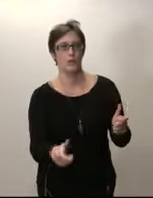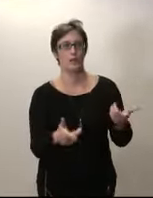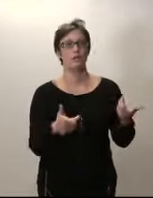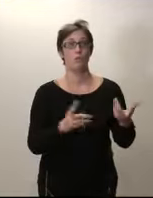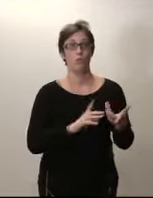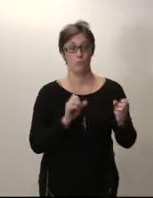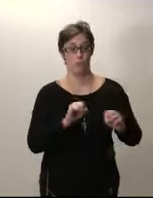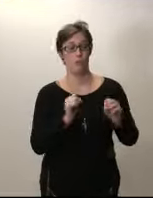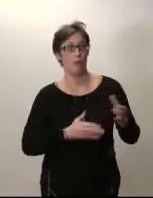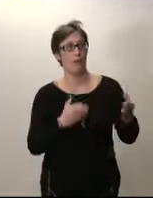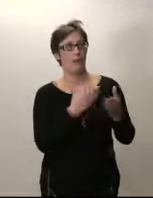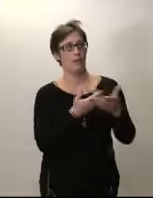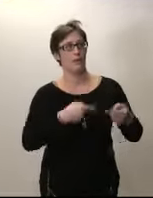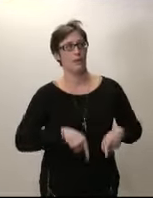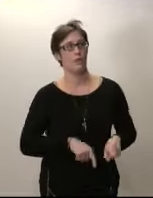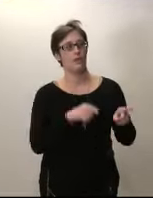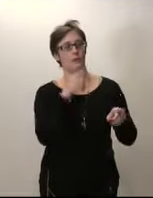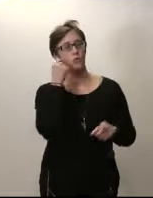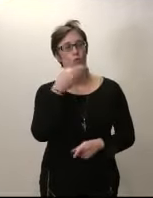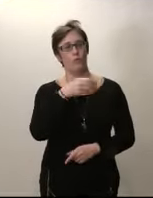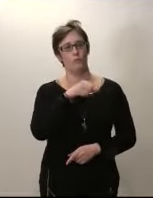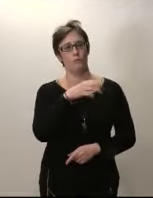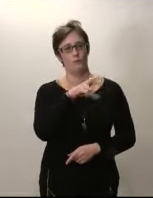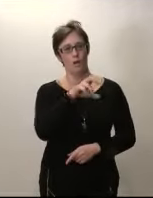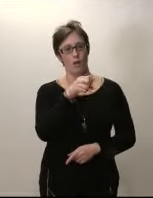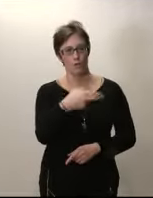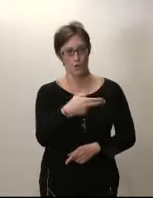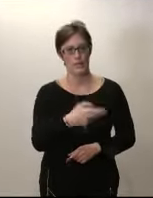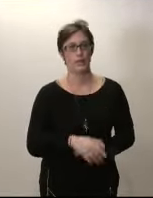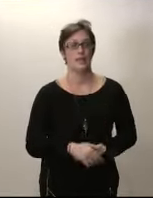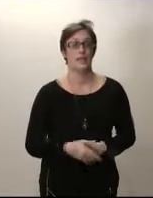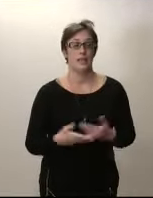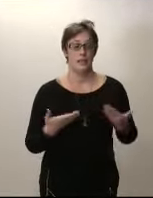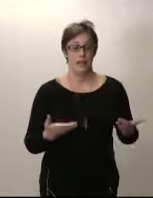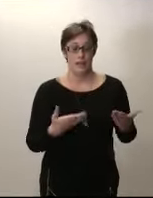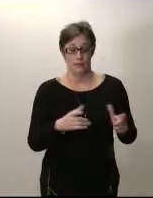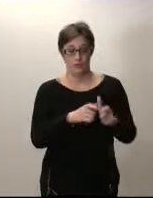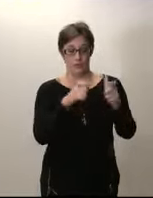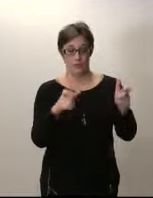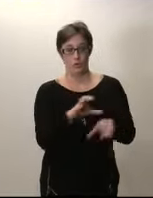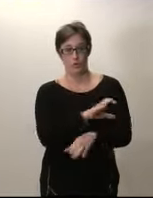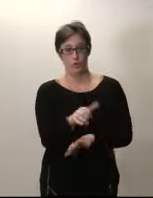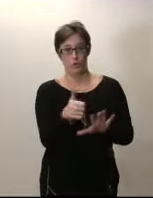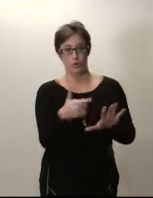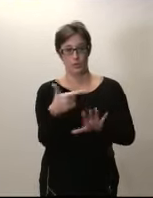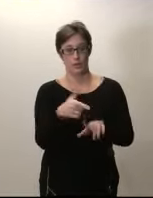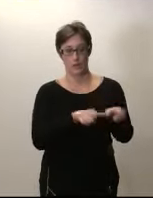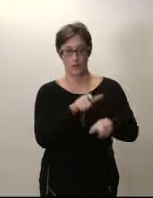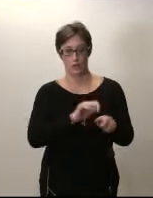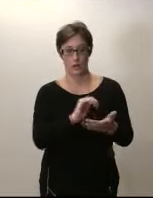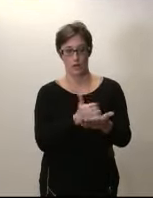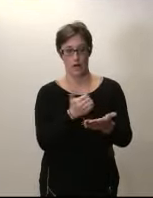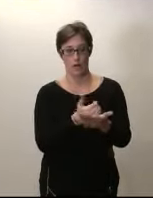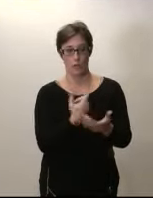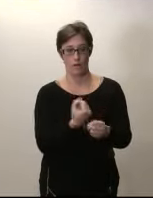Macron. Nous pensons à ces 167 personnes qui perdent leur emploi et sont plongées